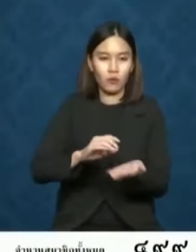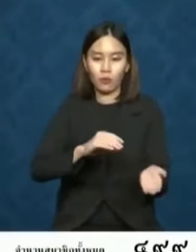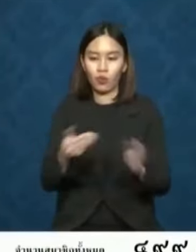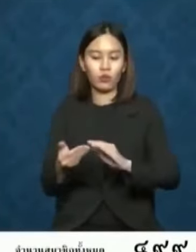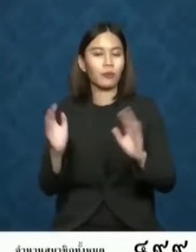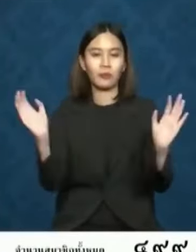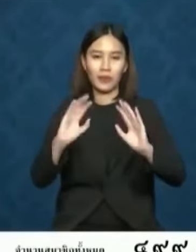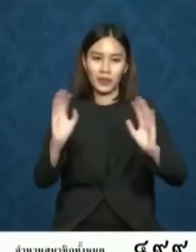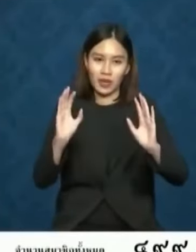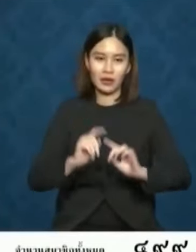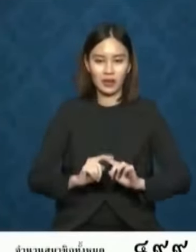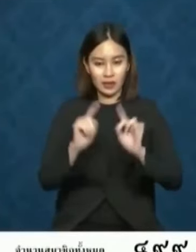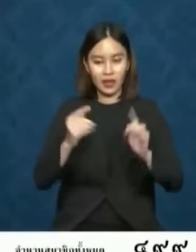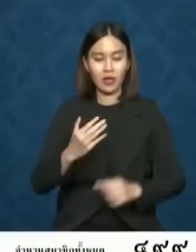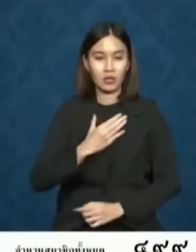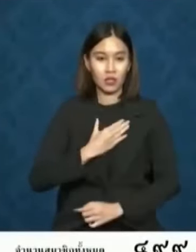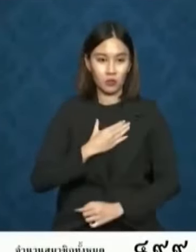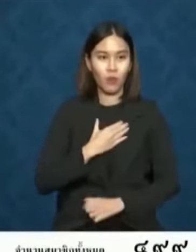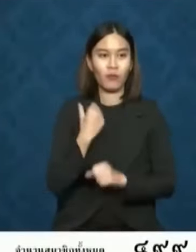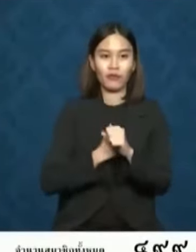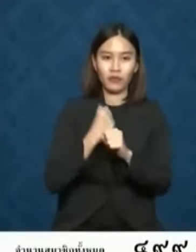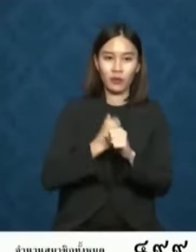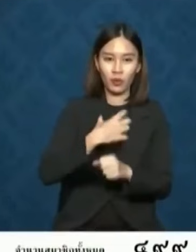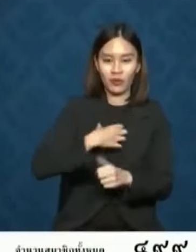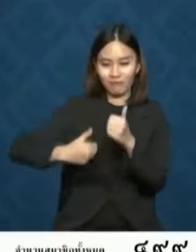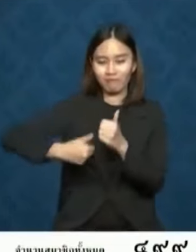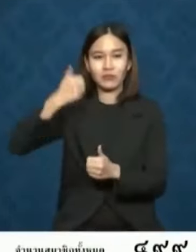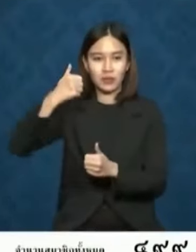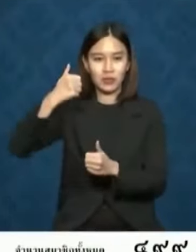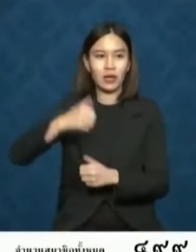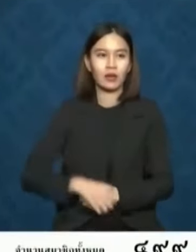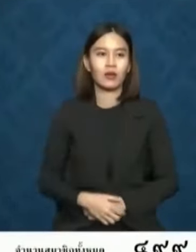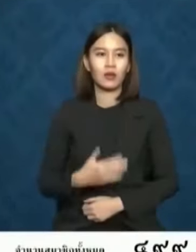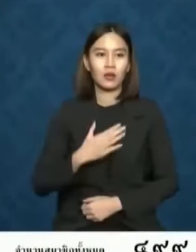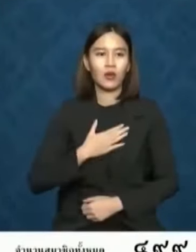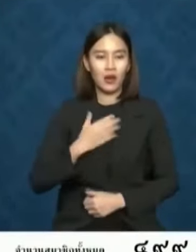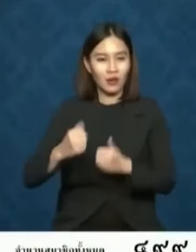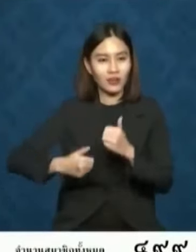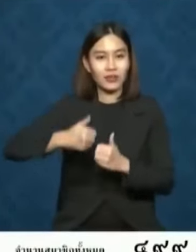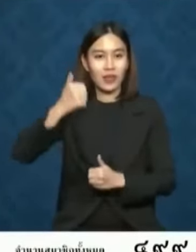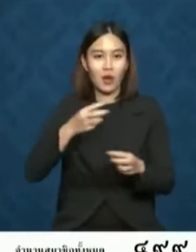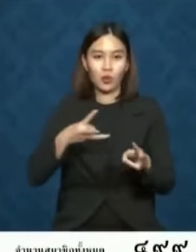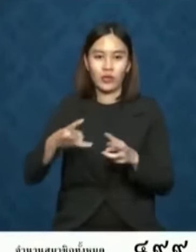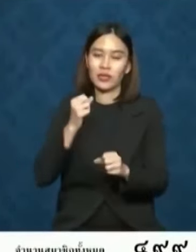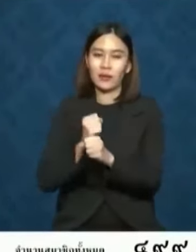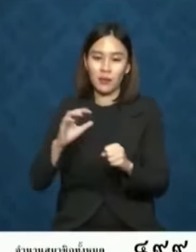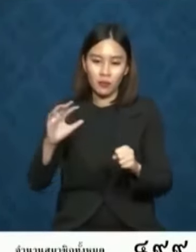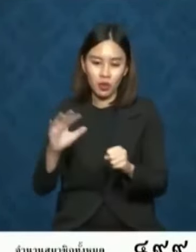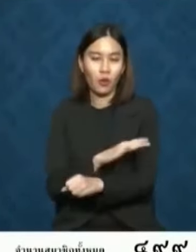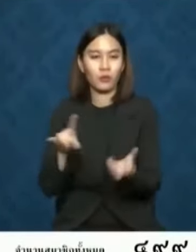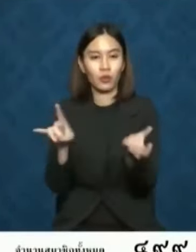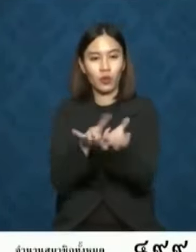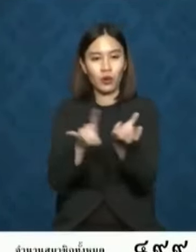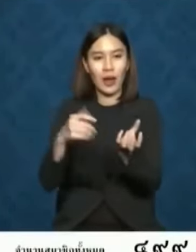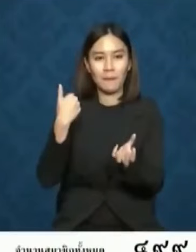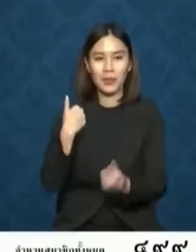ายล้างท่านแต่เป็นเวทีที่พวกผมมาซ้อมมือเพื่อเอาชนะท่านครับพวกเราจะเอาชนะท่านด้วยการทำงานที่เต็มเปี่ยมด้วยคุณภา